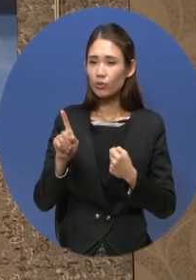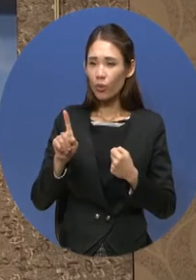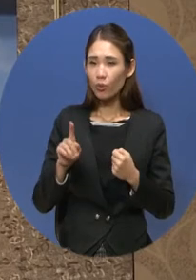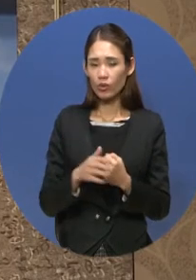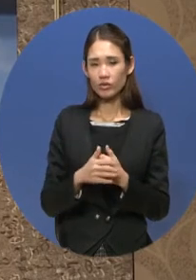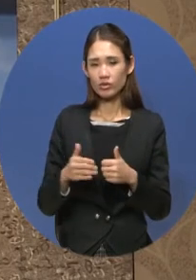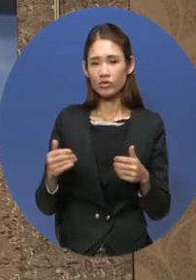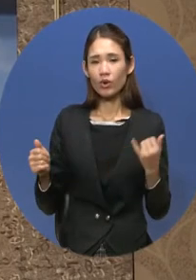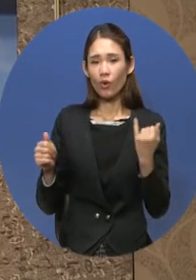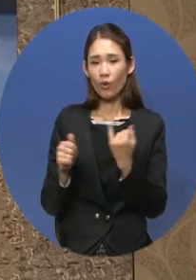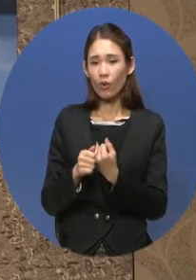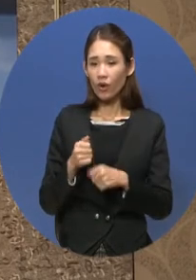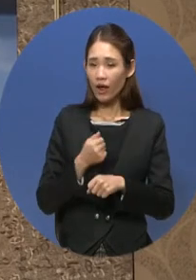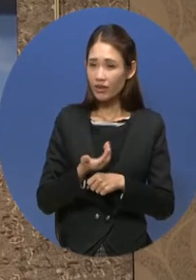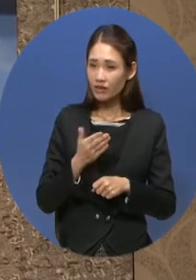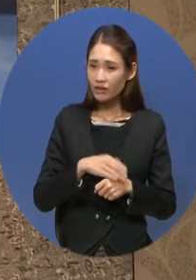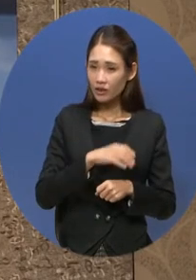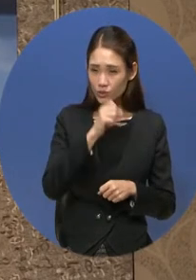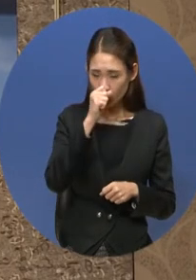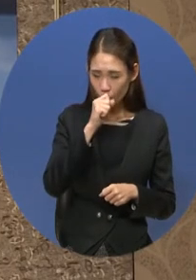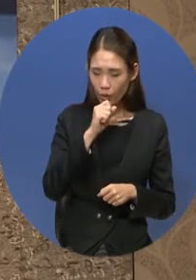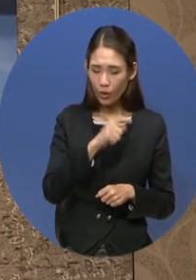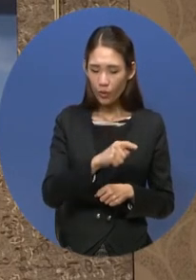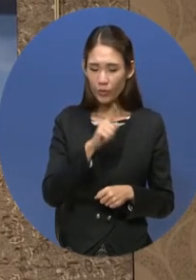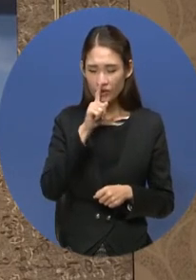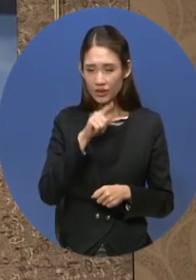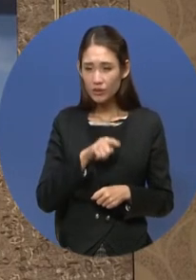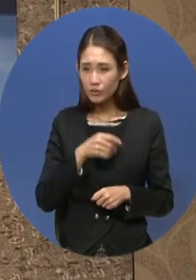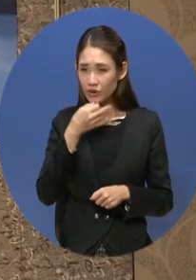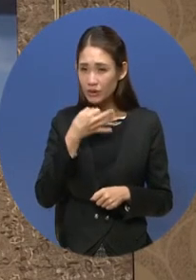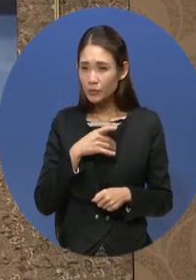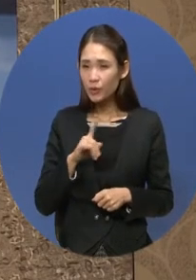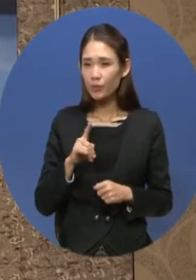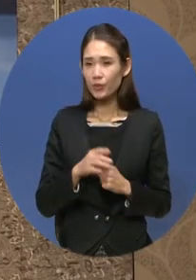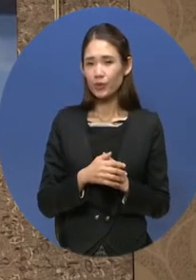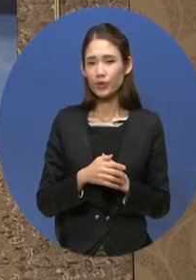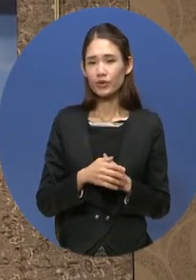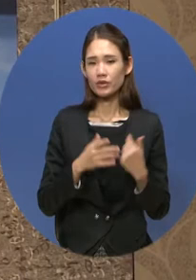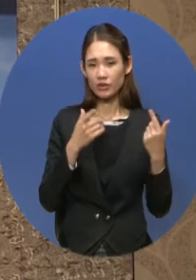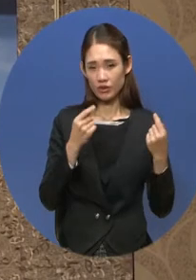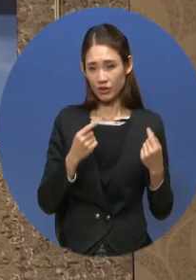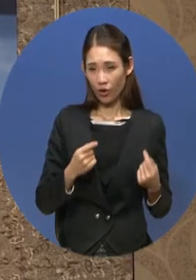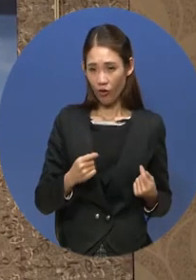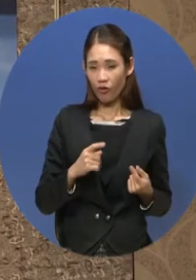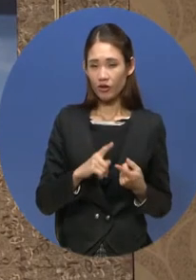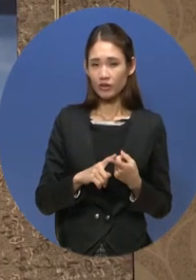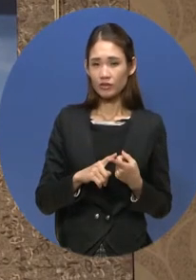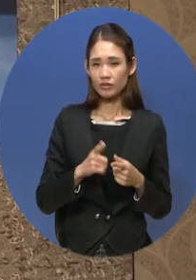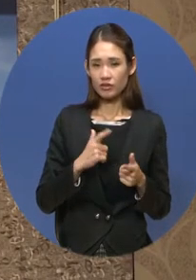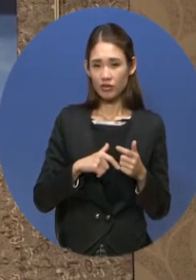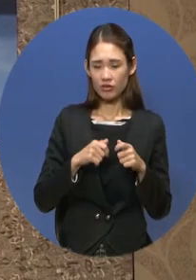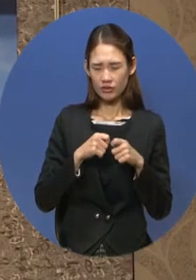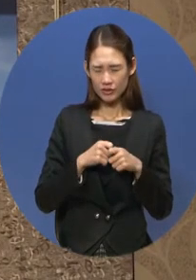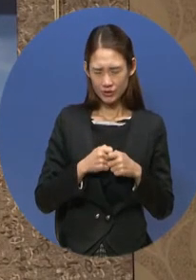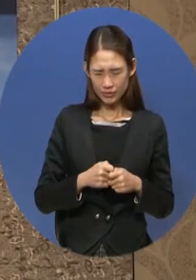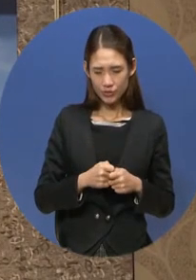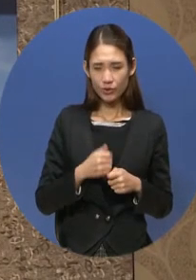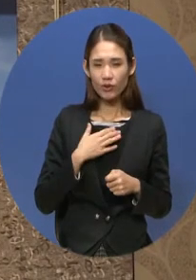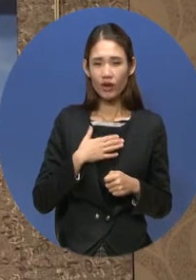결혼을 했지만 어떤 점이 좋은지 어떤 점이 힘든지 이런 것들에 대해서도 우리가 심도 있게 알고 네.